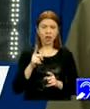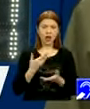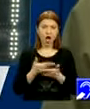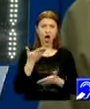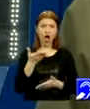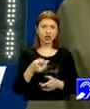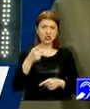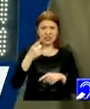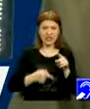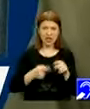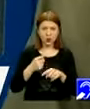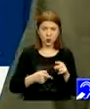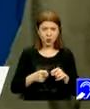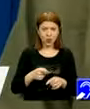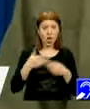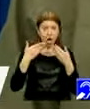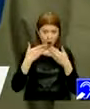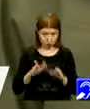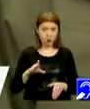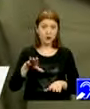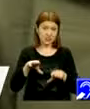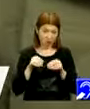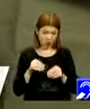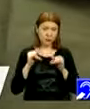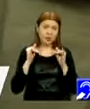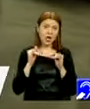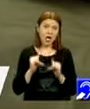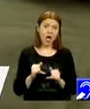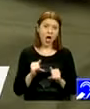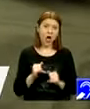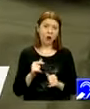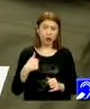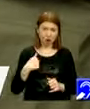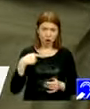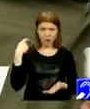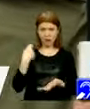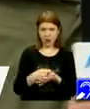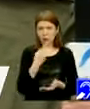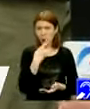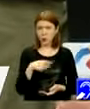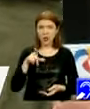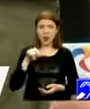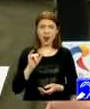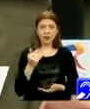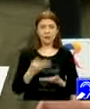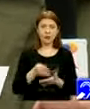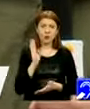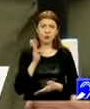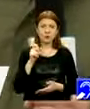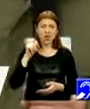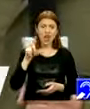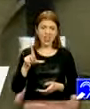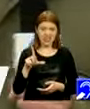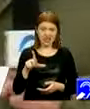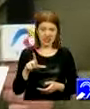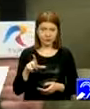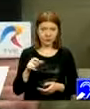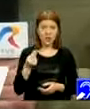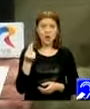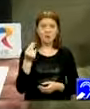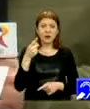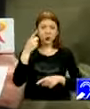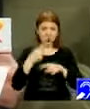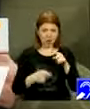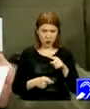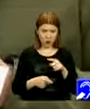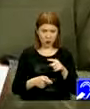această reducere de acciză se va aplica, în prezent, dacă noi plătim 100 de lei pentru 14 litri de carburanți, prețul redus cu